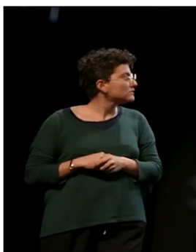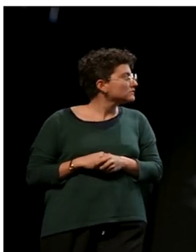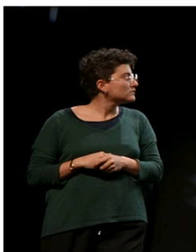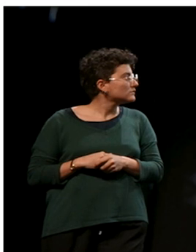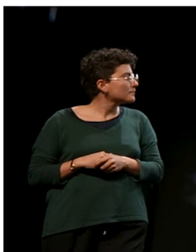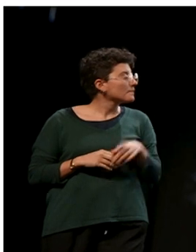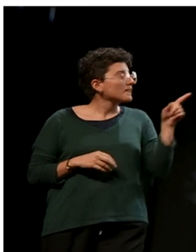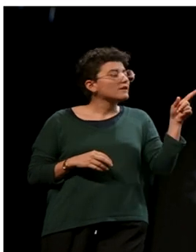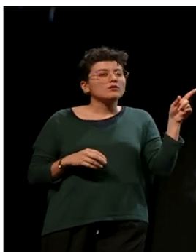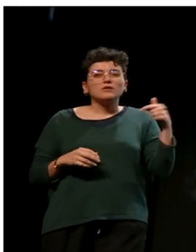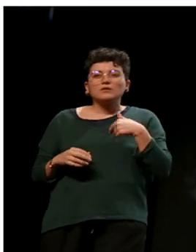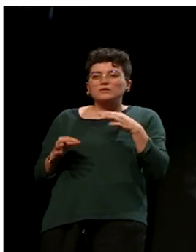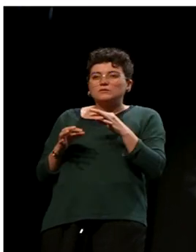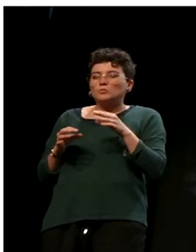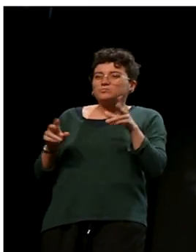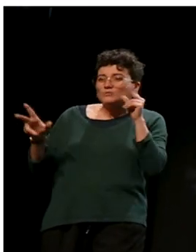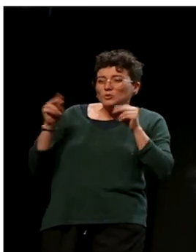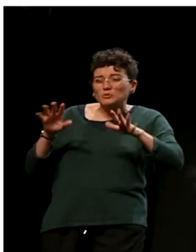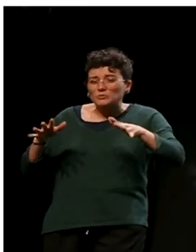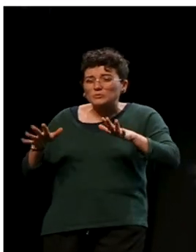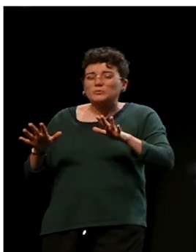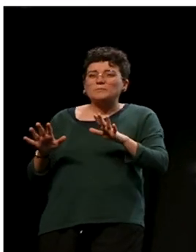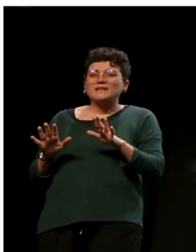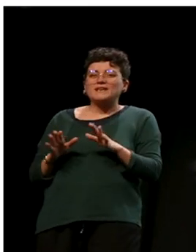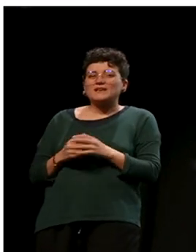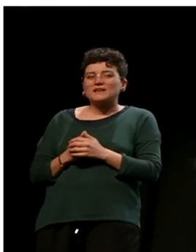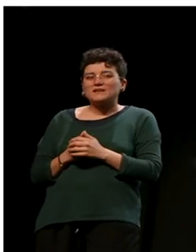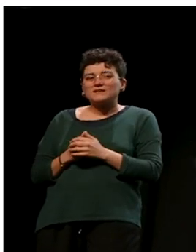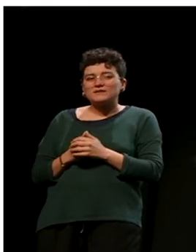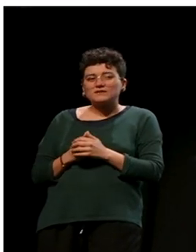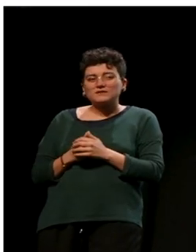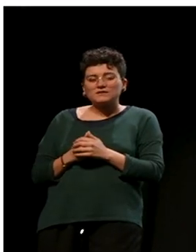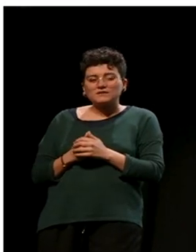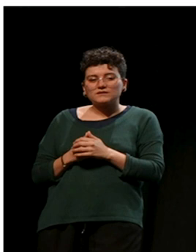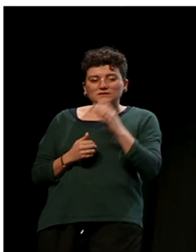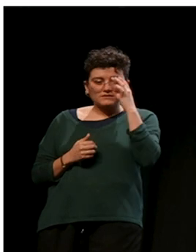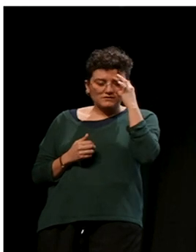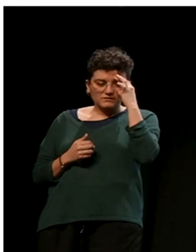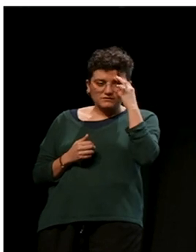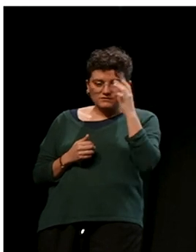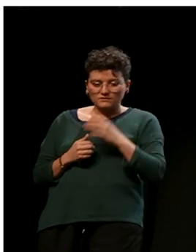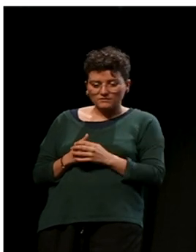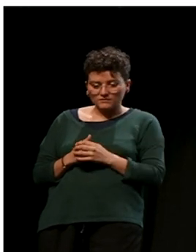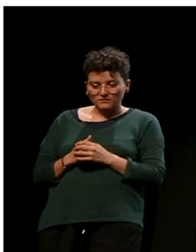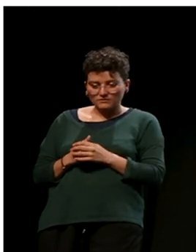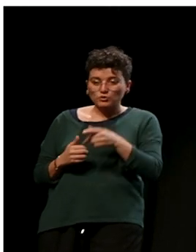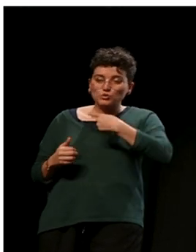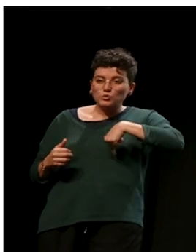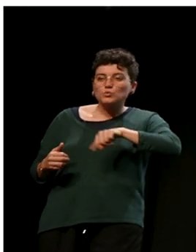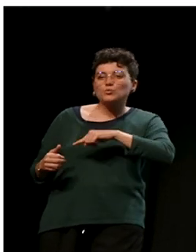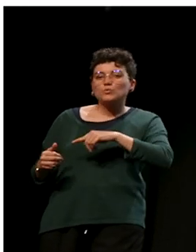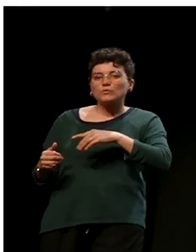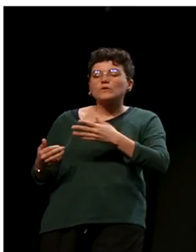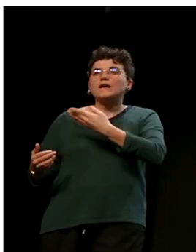gros, alors je pense, j'ai entendu deux trois trucs. Alors un truc qui m'a, enfin, je pense que c'est vraiment essentiel. Nous tous là, on a une grande responsabilité pour